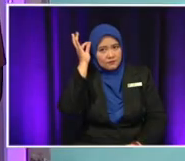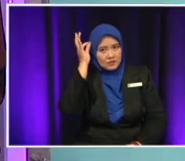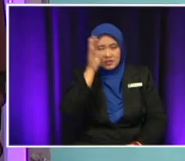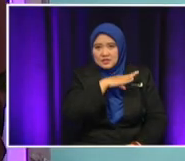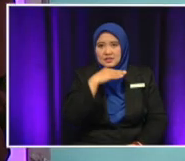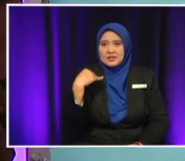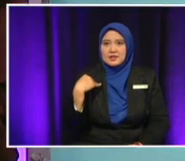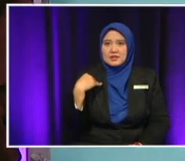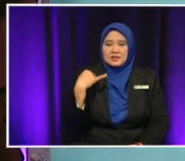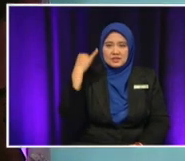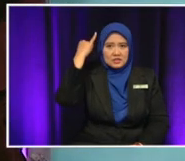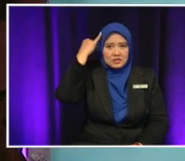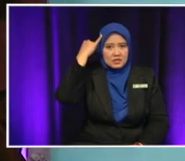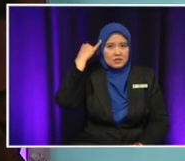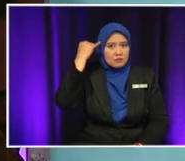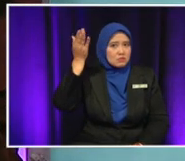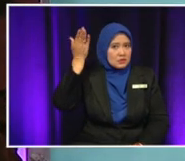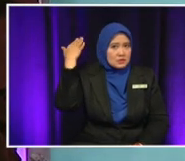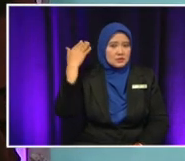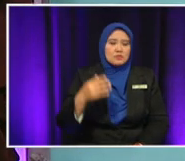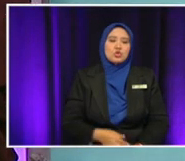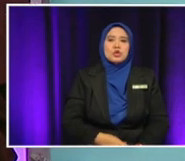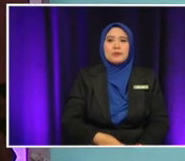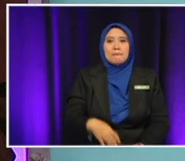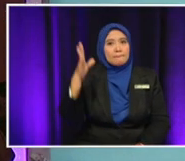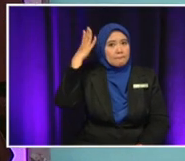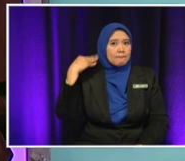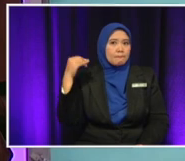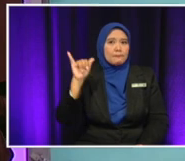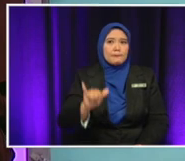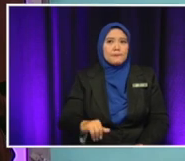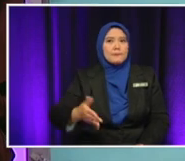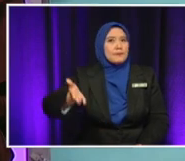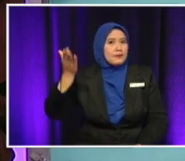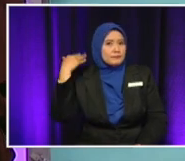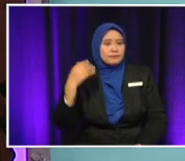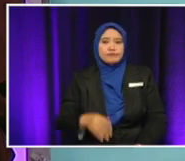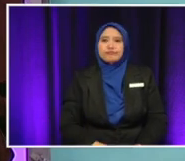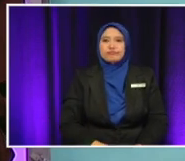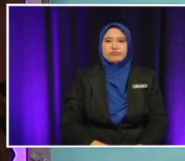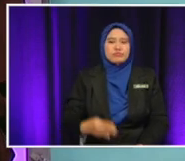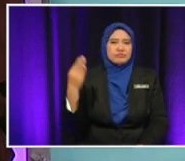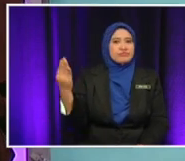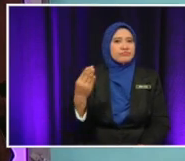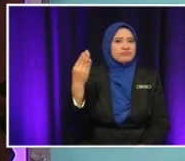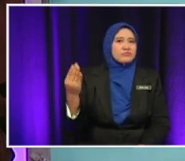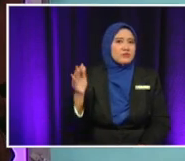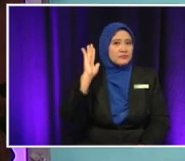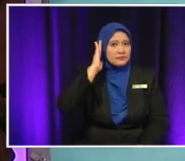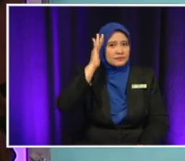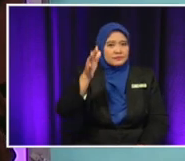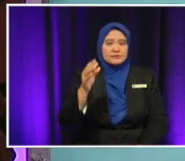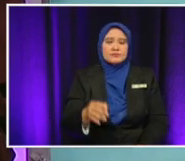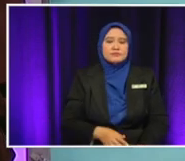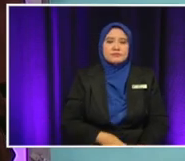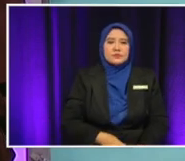yang lepas ya oke baik tapi di dalam Open biasa ada keluhan pameran di Museum Oke